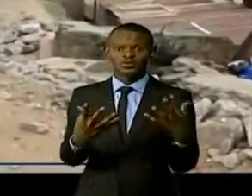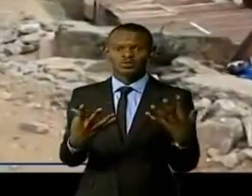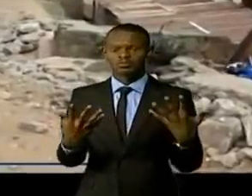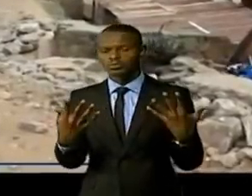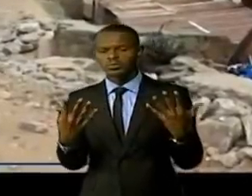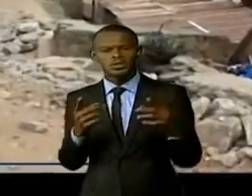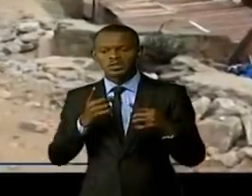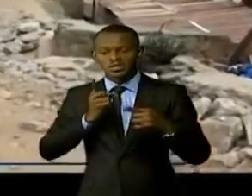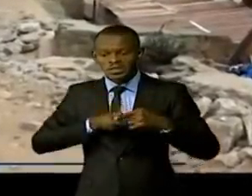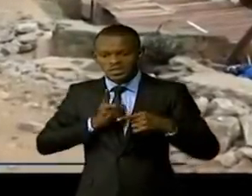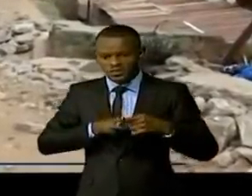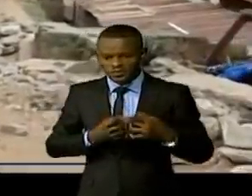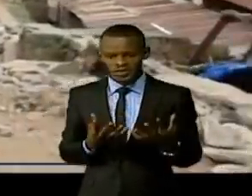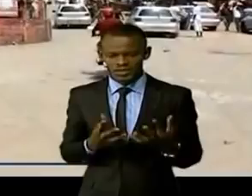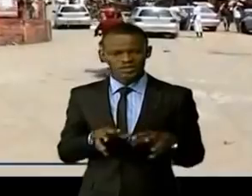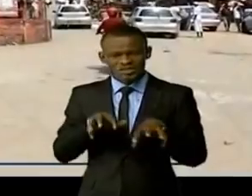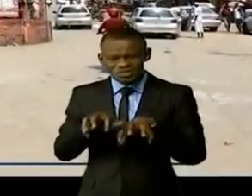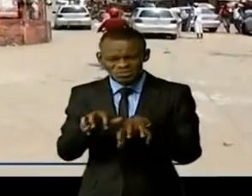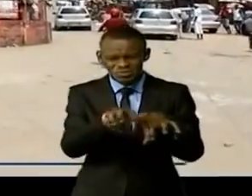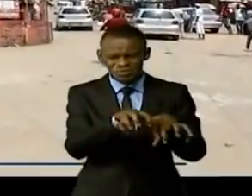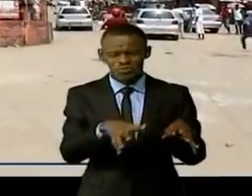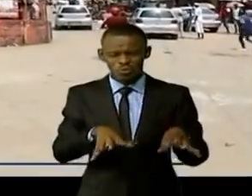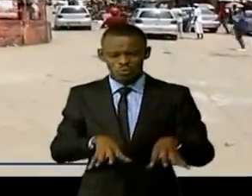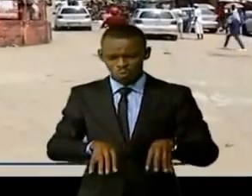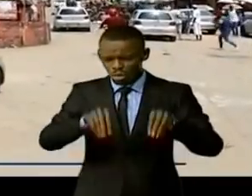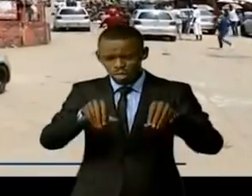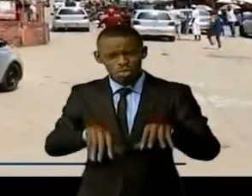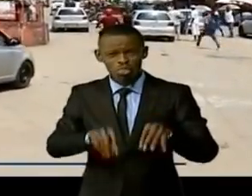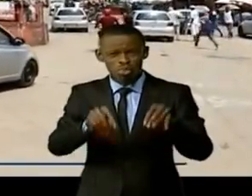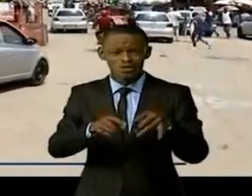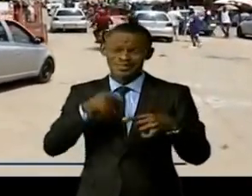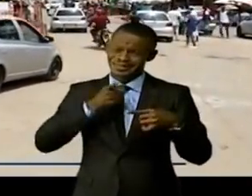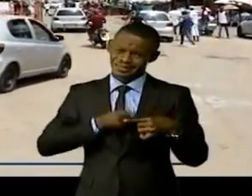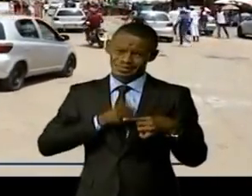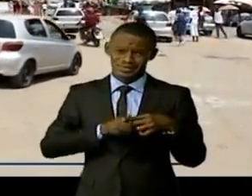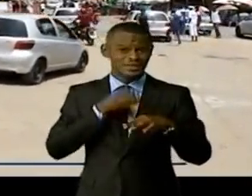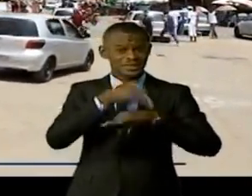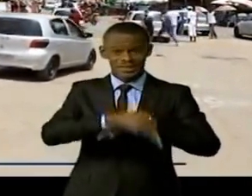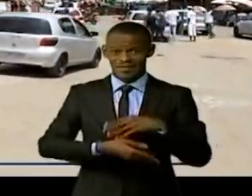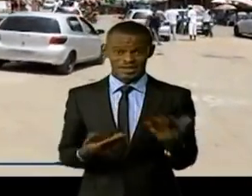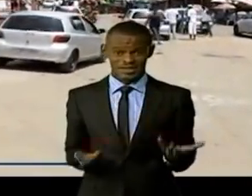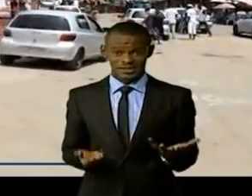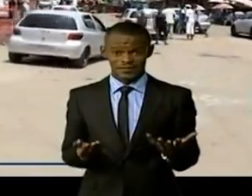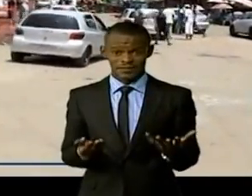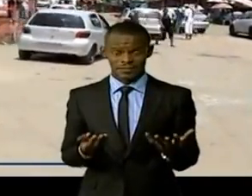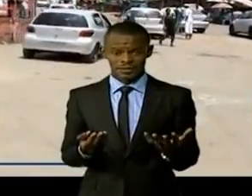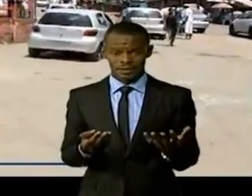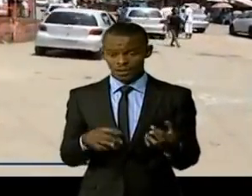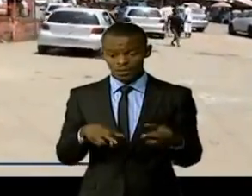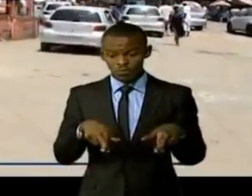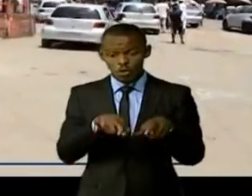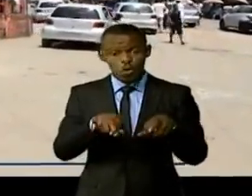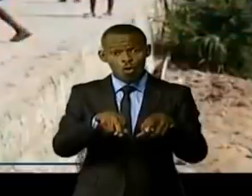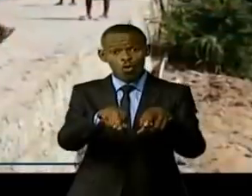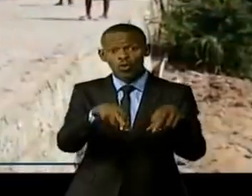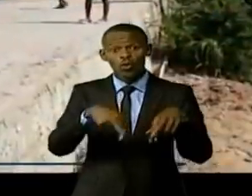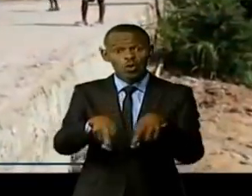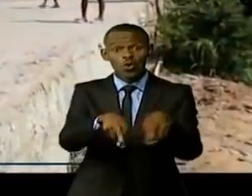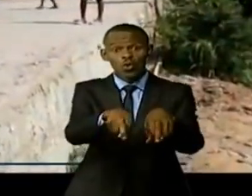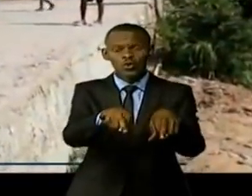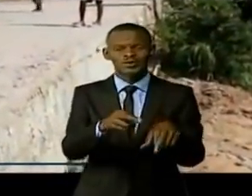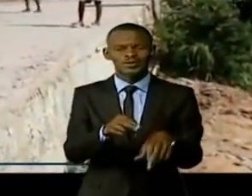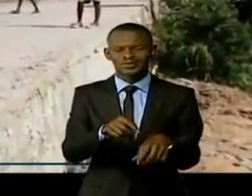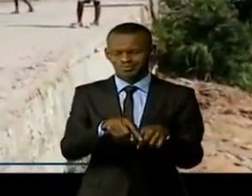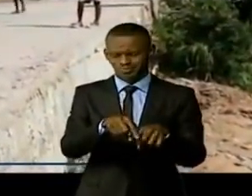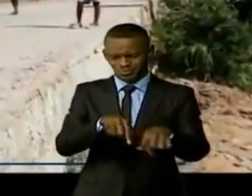faubourg, qui est situé à quelques encablures du célèbre stade Patrice Emery Lumumba, à près de 250 mètres de son mouvementé rond-point, sur l'une